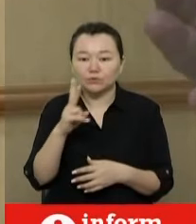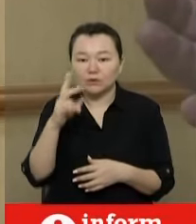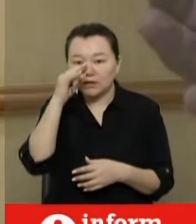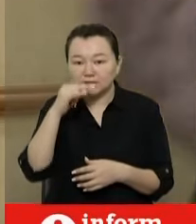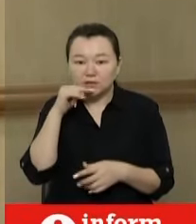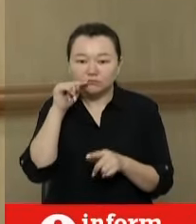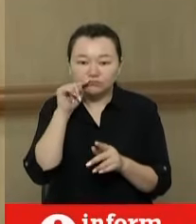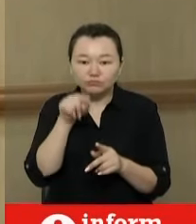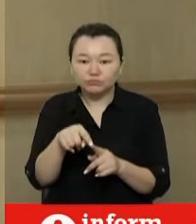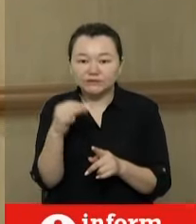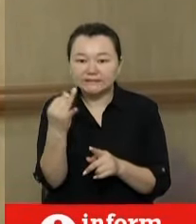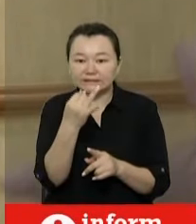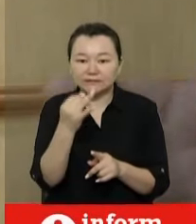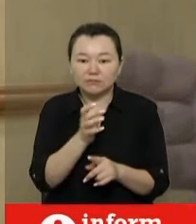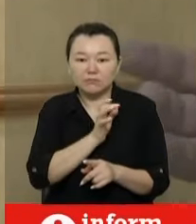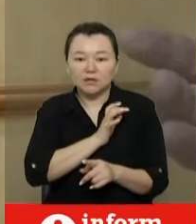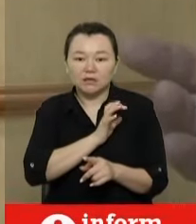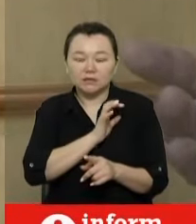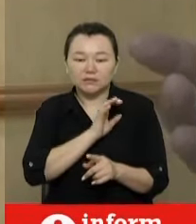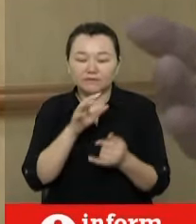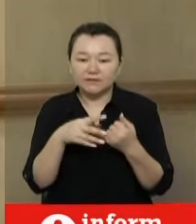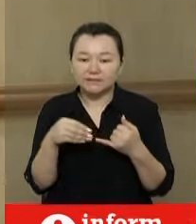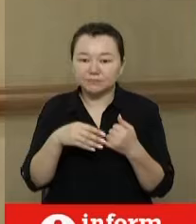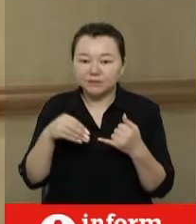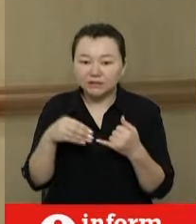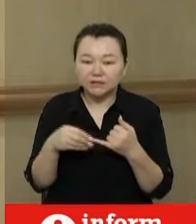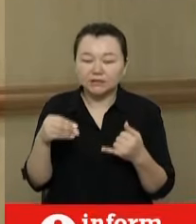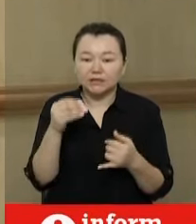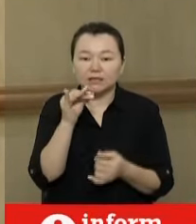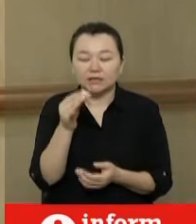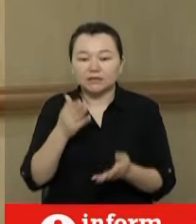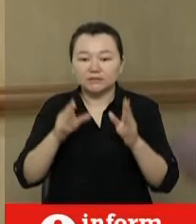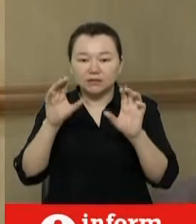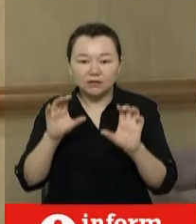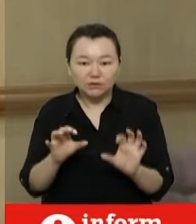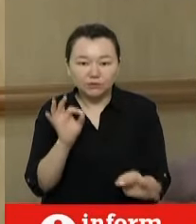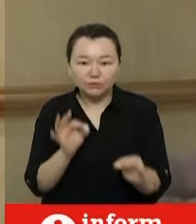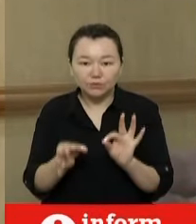Қазақстанның жаңағы қазба байлығына, Қазақстанның заңдылық нормаларына